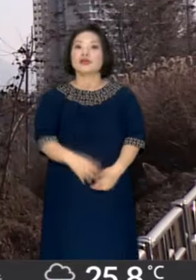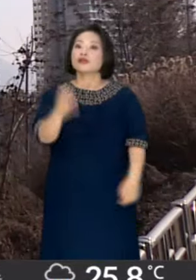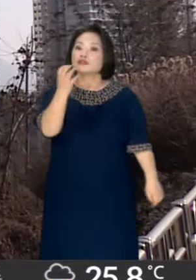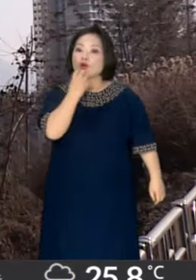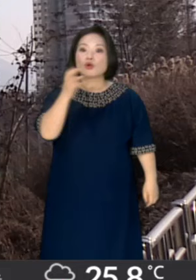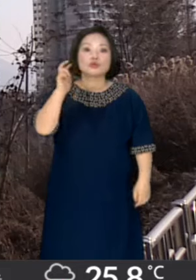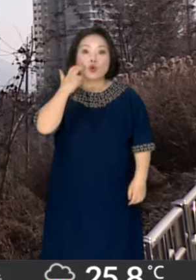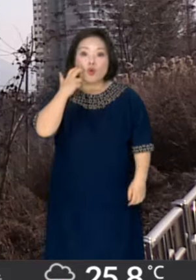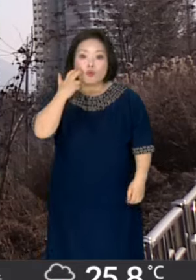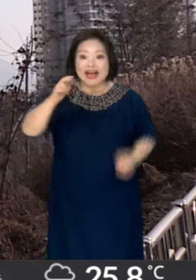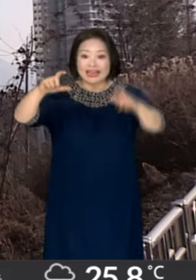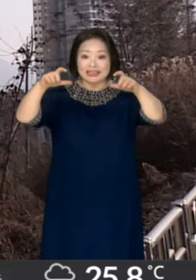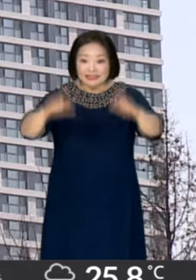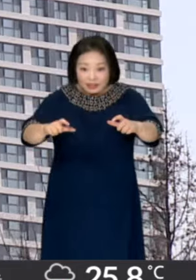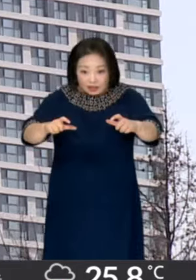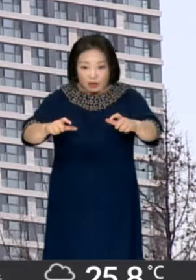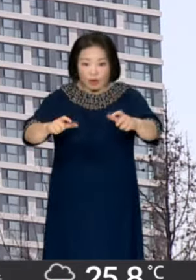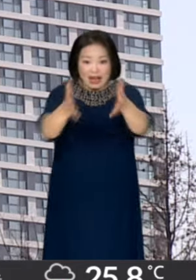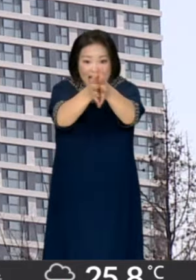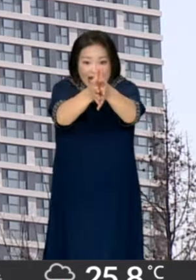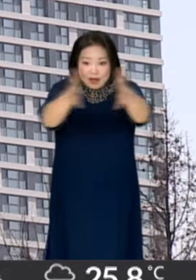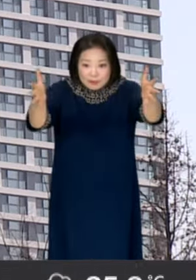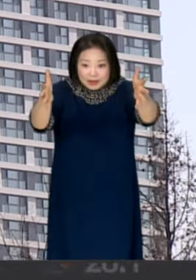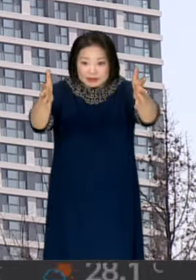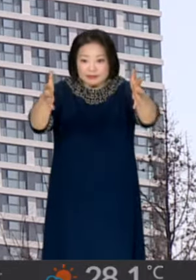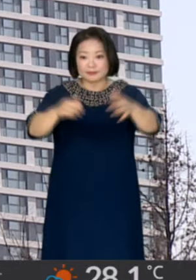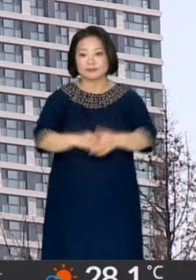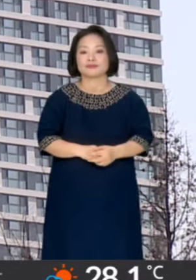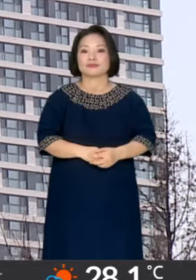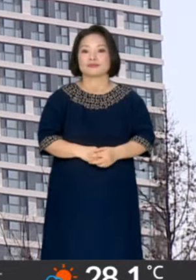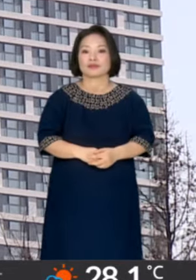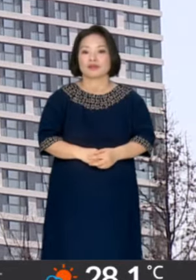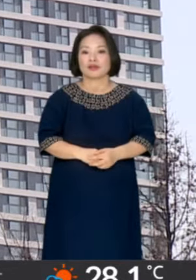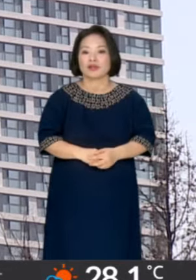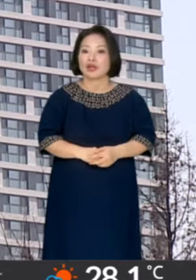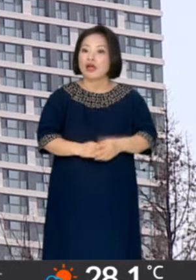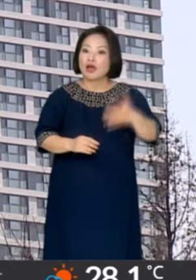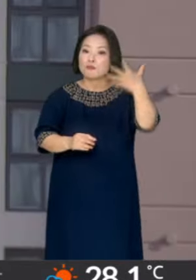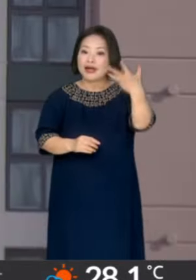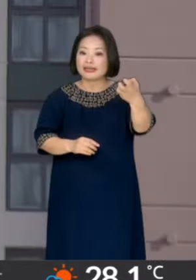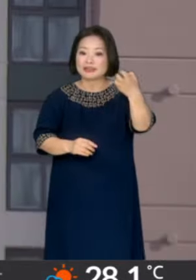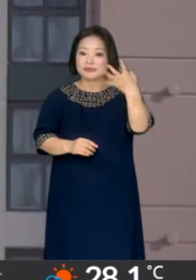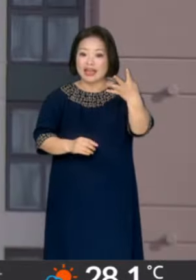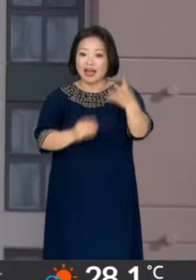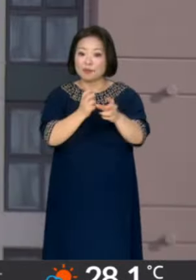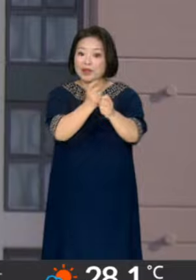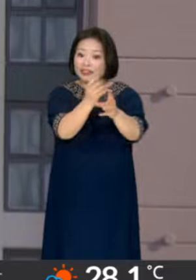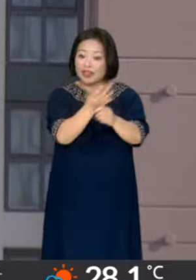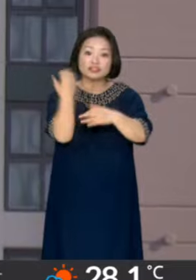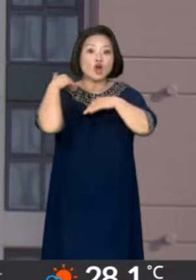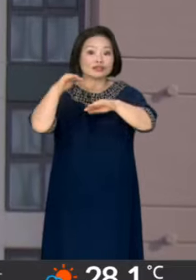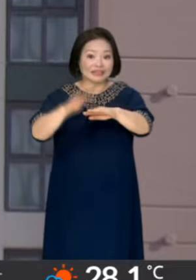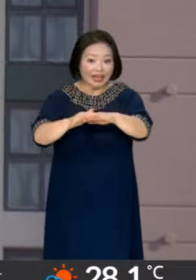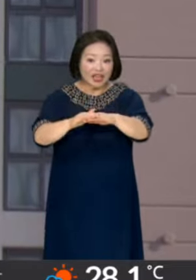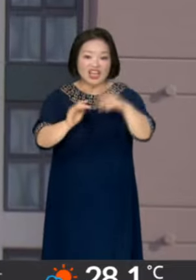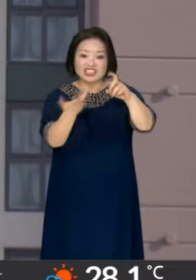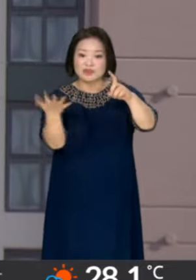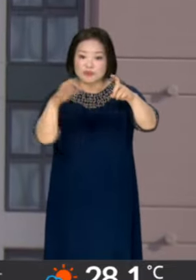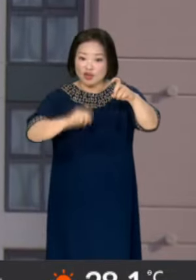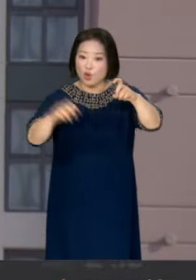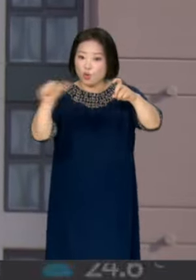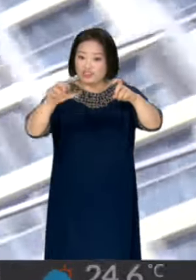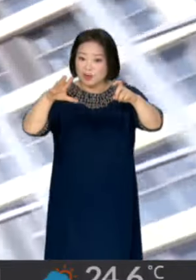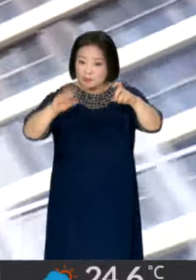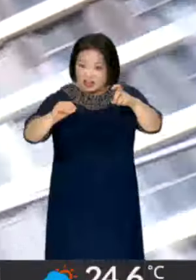서울 송파구에 위치한 대규모 아파트 단지입니다. 지난달 84제곱미터 전세 매물이 11억 5천만